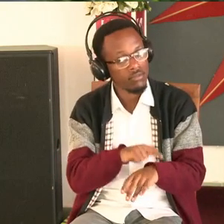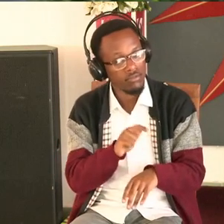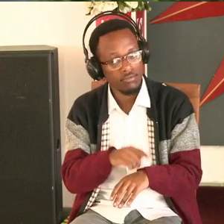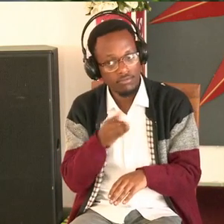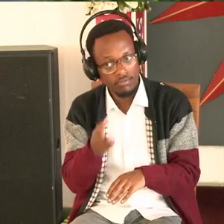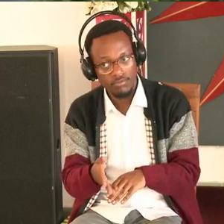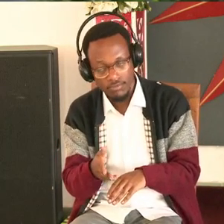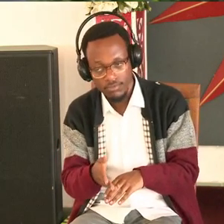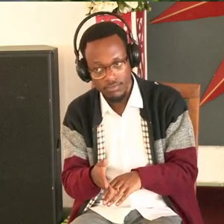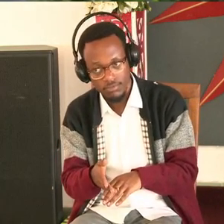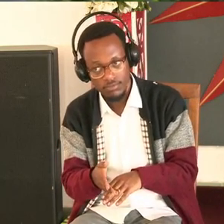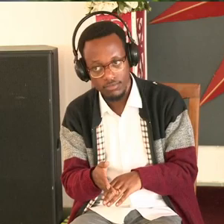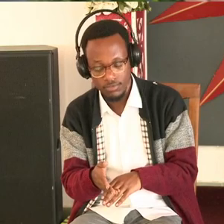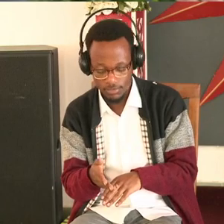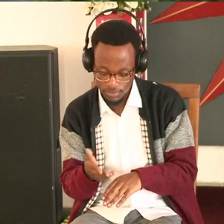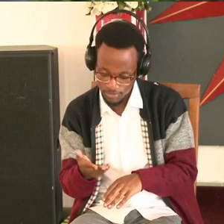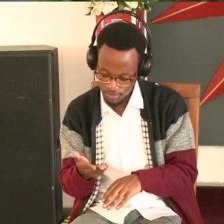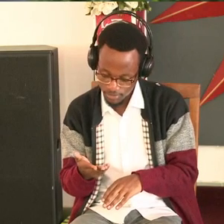devait